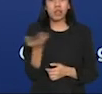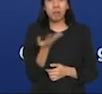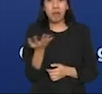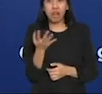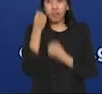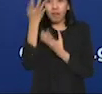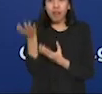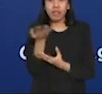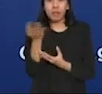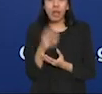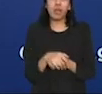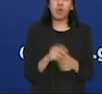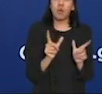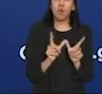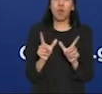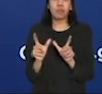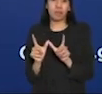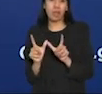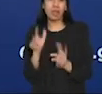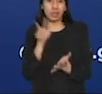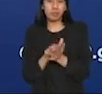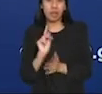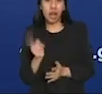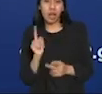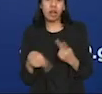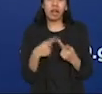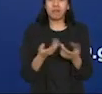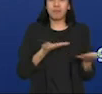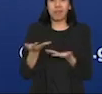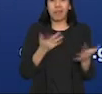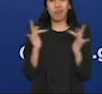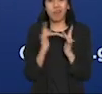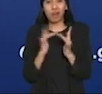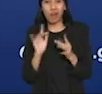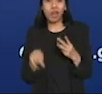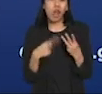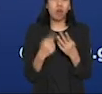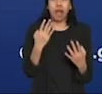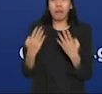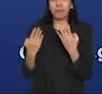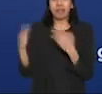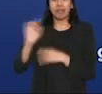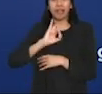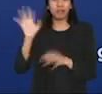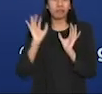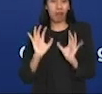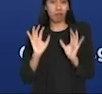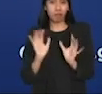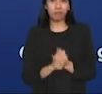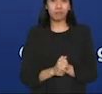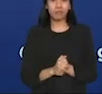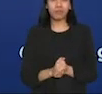hotline dihati layanan-layanan online maupun di layanan telemedicine yang lain kita bisa mengikuti